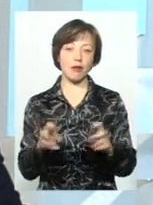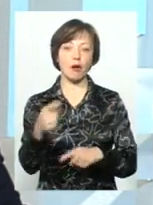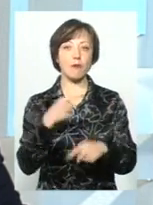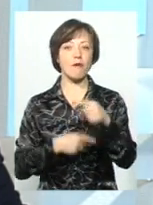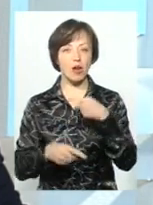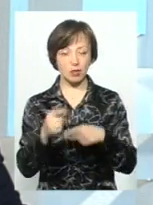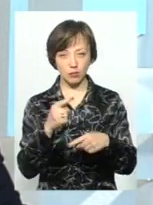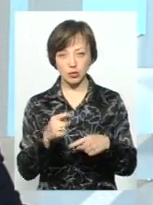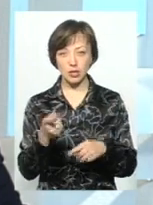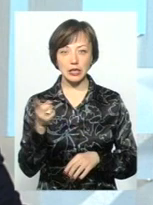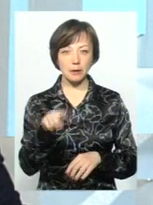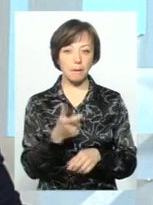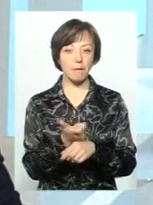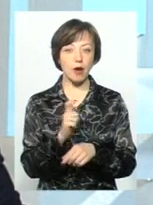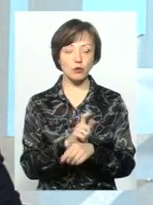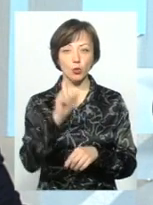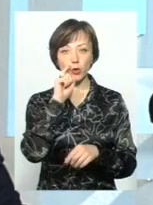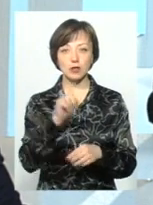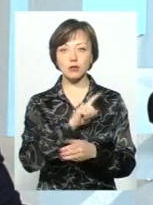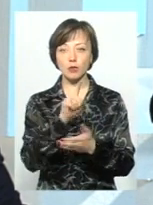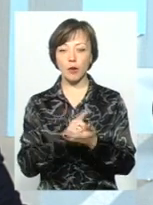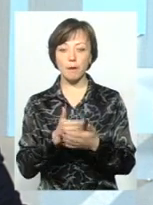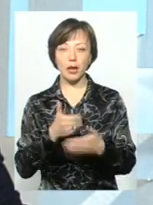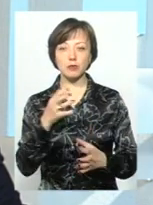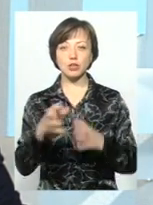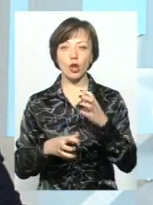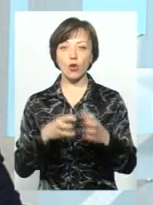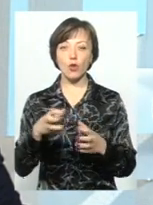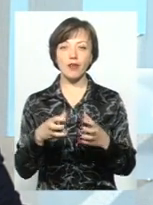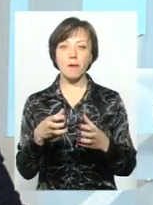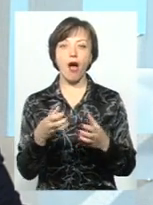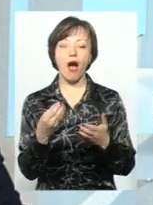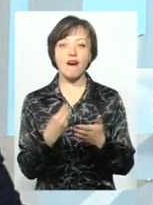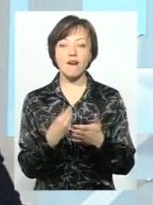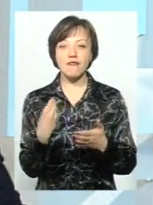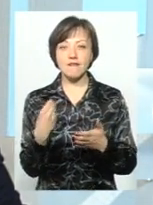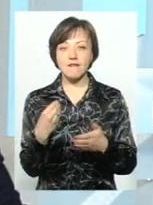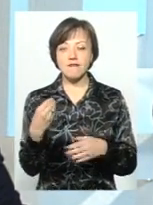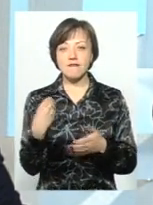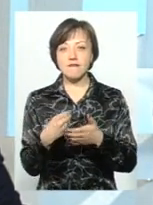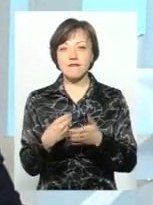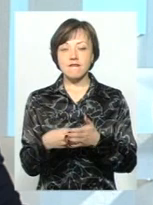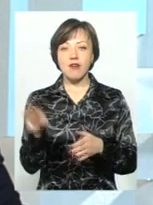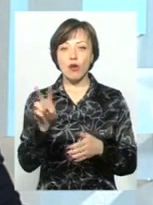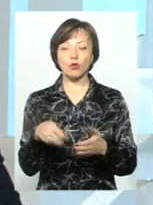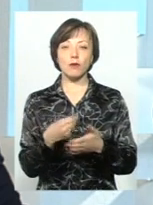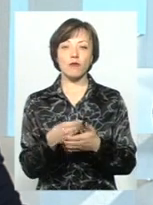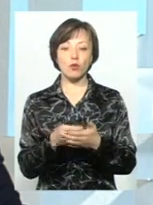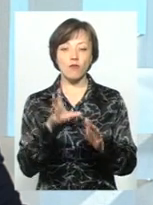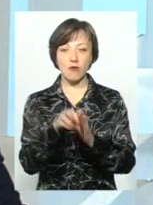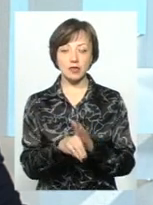повернемося. Тим паче, що Україна зобов'язалася перед Міжнародним валютним фондом вести цю плату до кінця